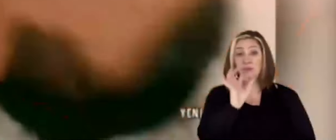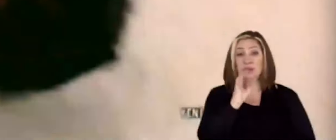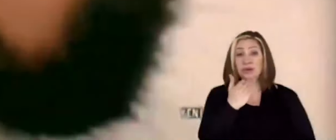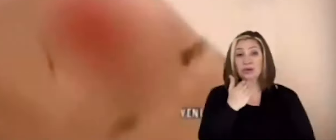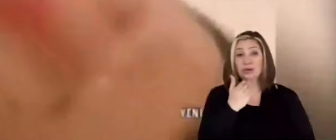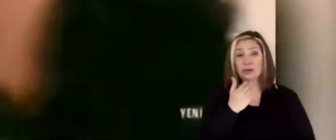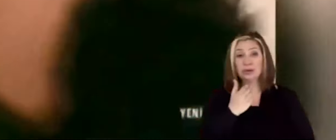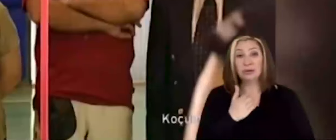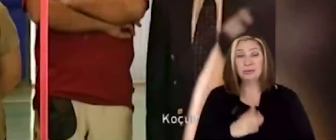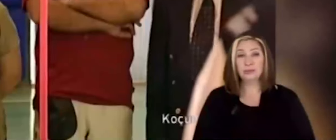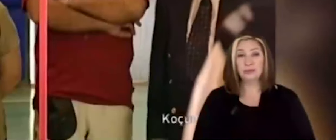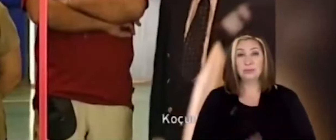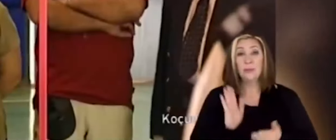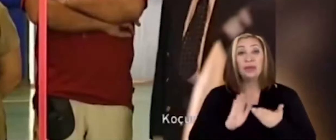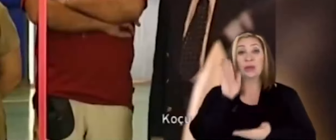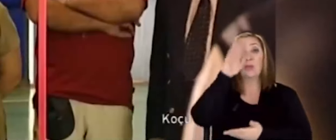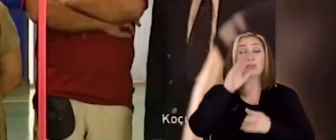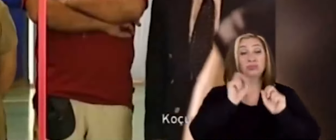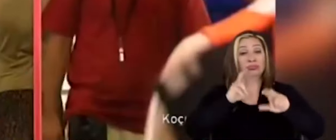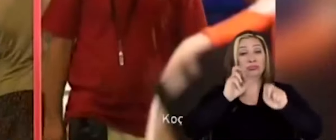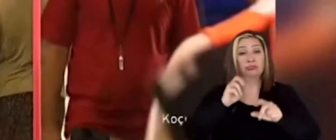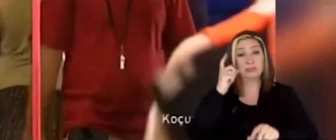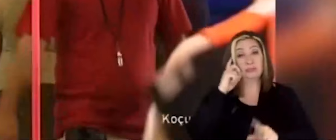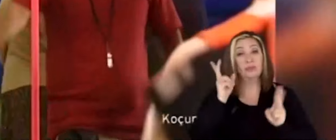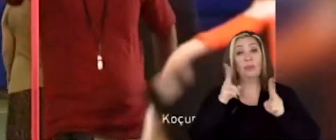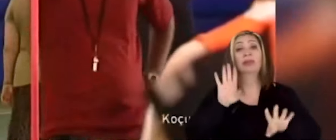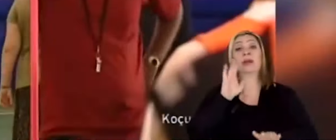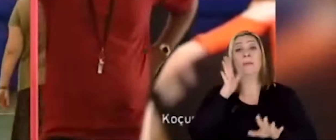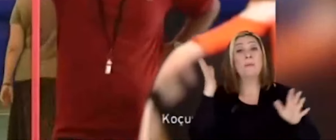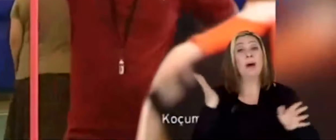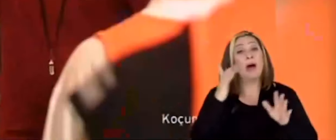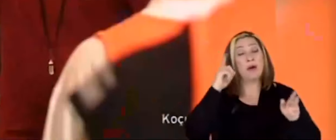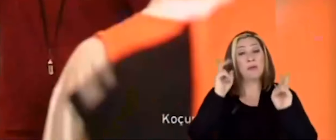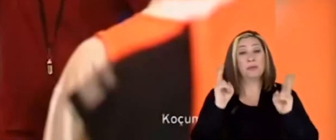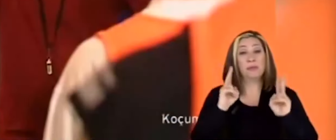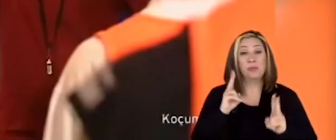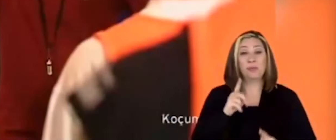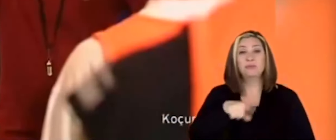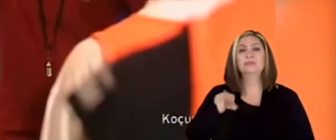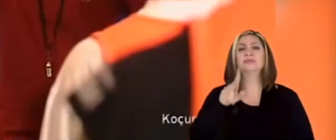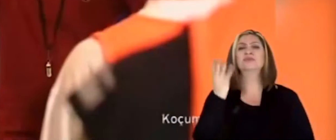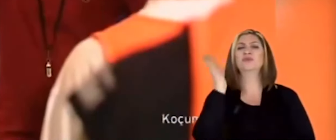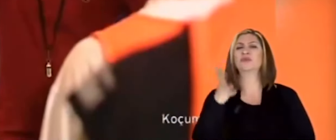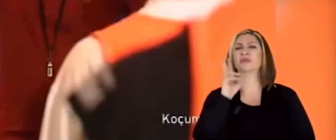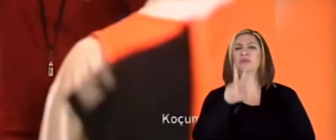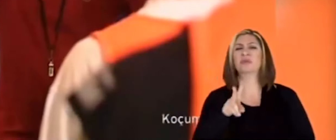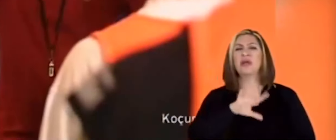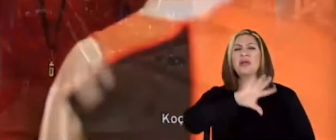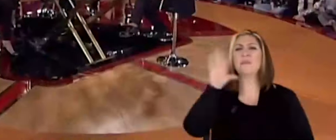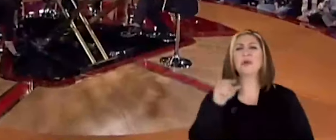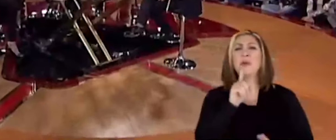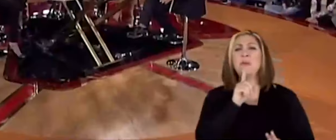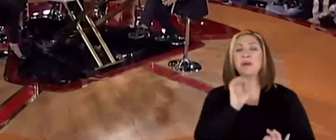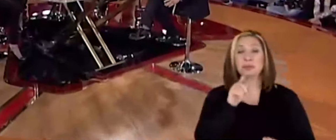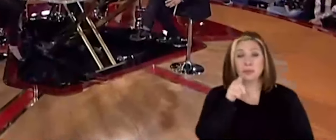boş. Basketbol koçu olarak da arızaydın. Hem de bayağı arızaydın. Sizin gibileri çok gördüm ben. Ama hepsinde bu